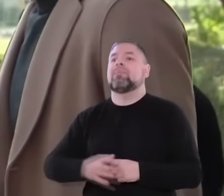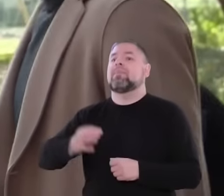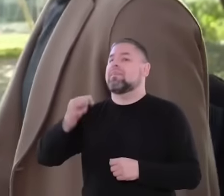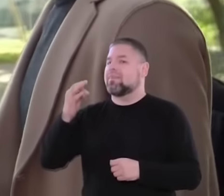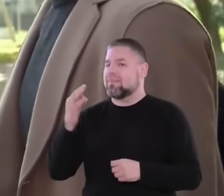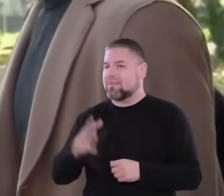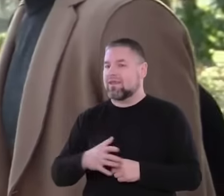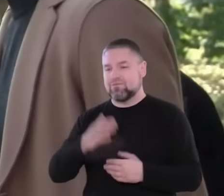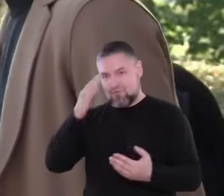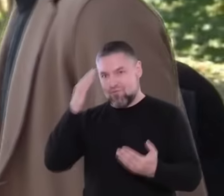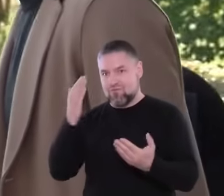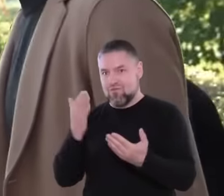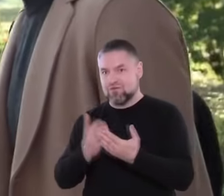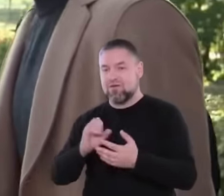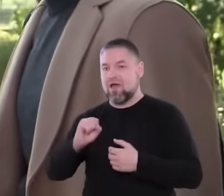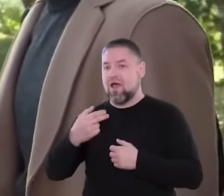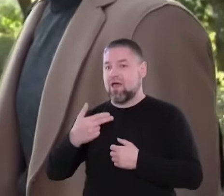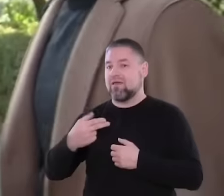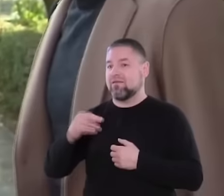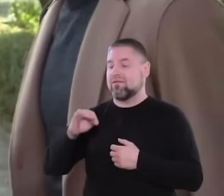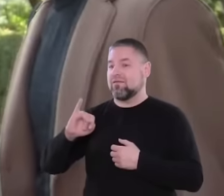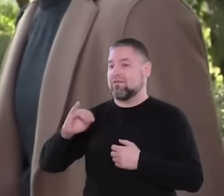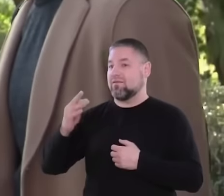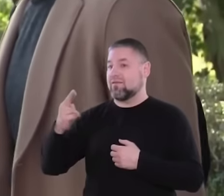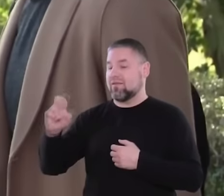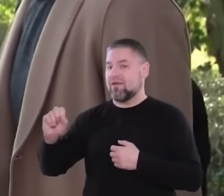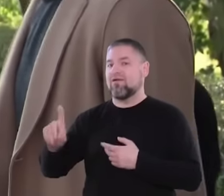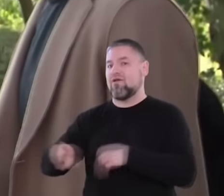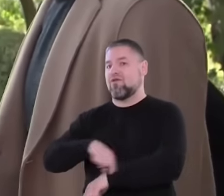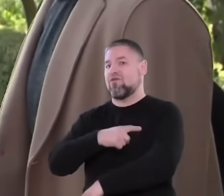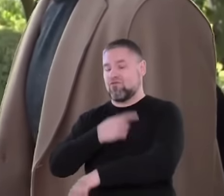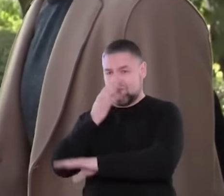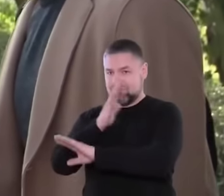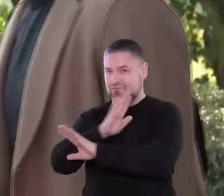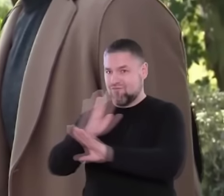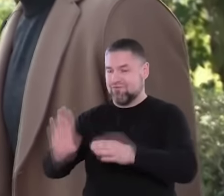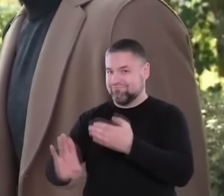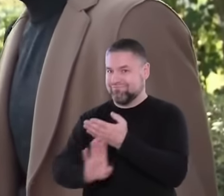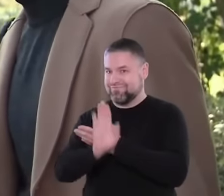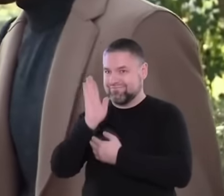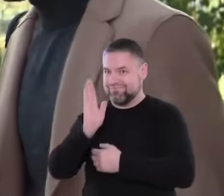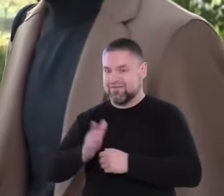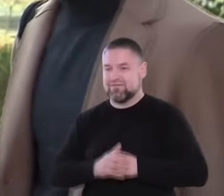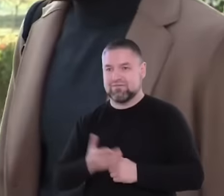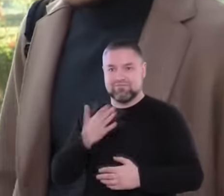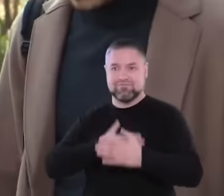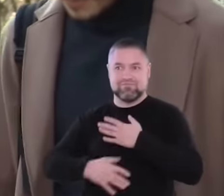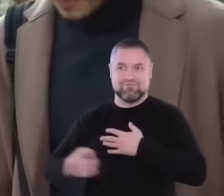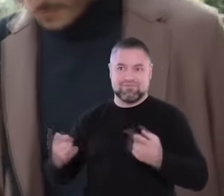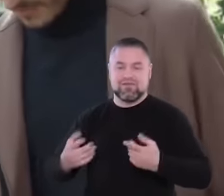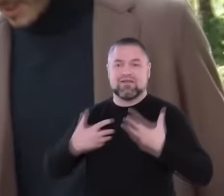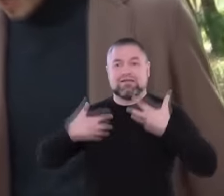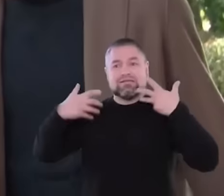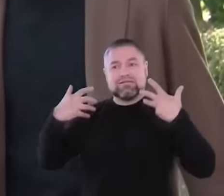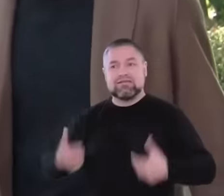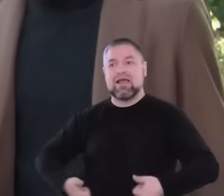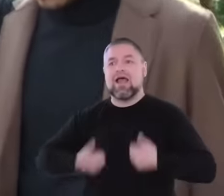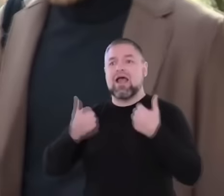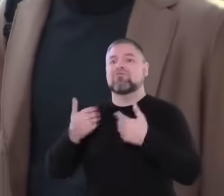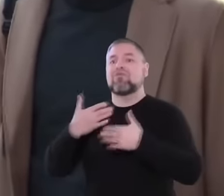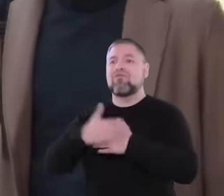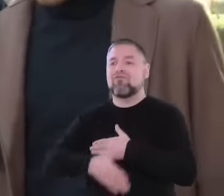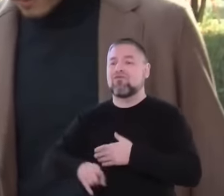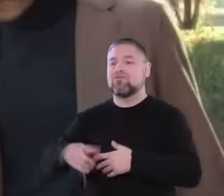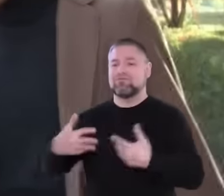tak, poznałam taką jedną Anitę. Niedługo tobie ją przedstawię. No to super, bardzo się cieszę. Bo najbardziej to ja bym chciała, żebyś ty się